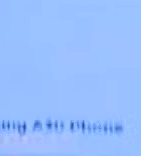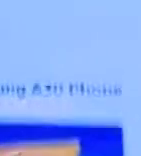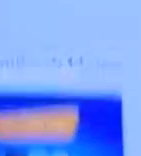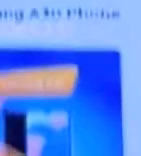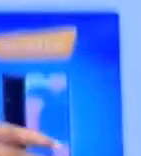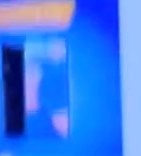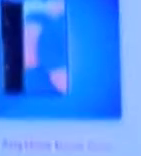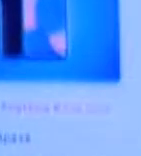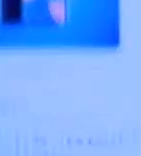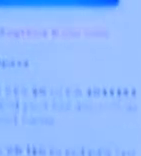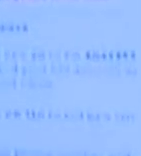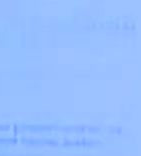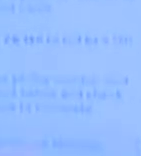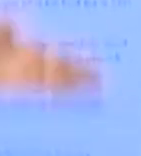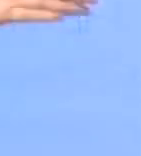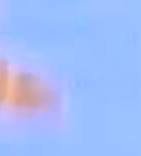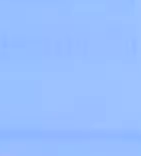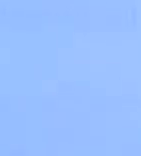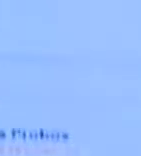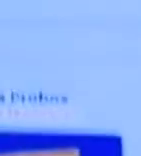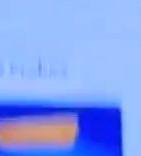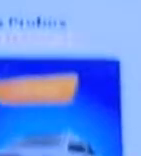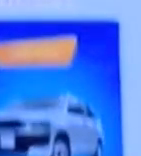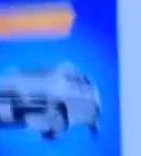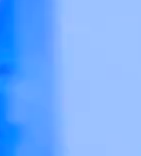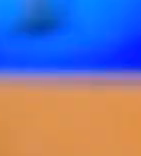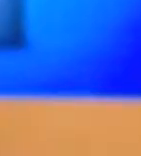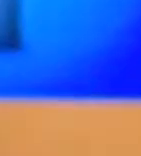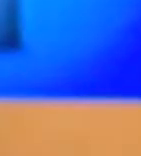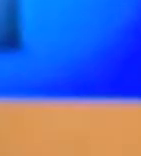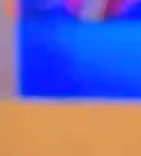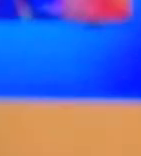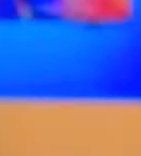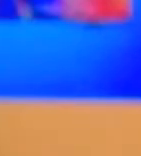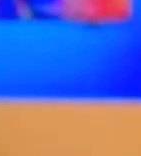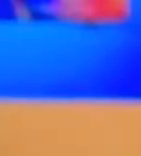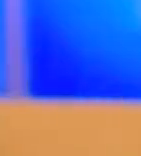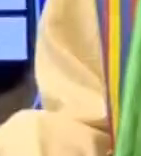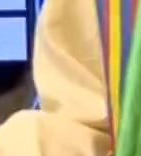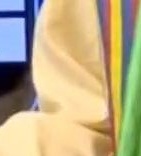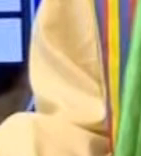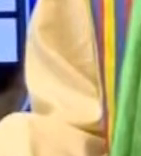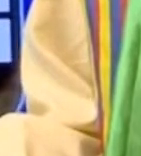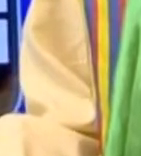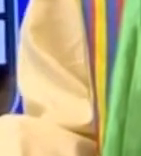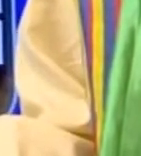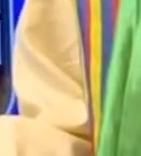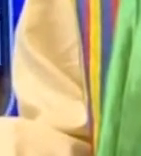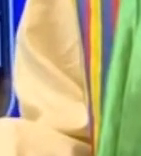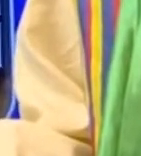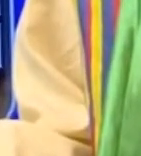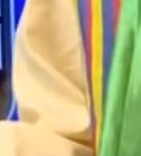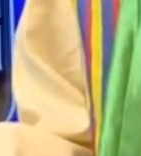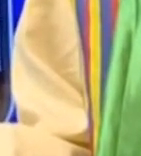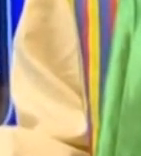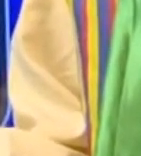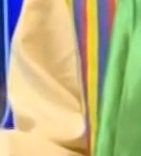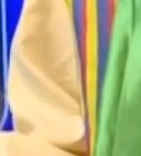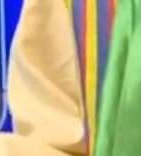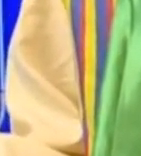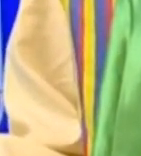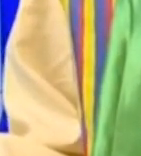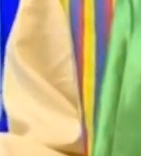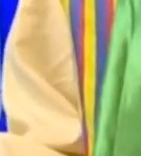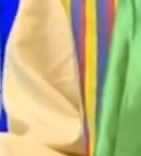Mwone Faisal ndio huyu aliwekelea bidia TV na ndio hii anaenda nayo. Faisal, hebu tuambie ni vipi uliwekelea bidia. Nilienda kwenye website ya QuickBid.